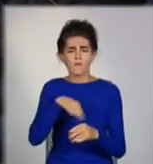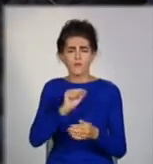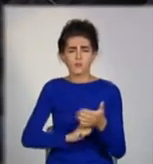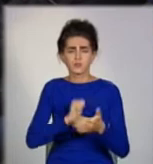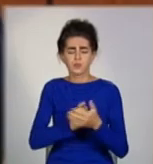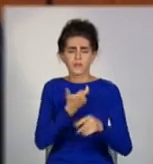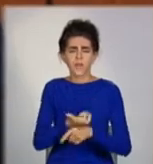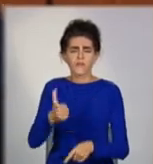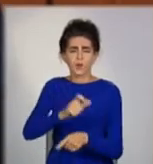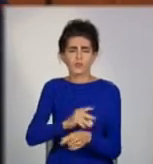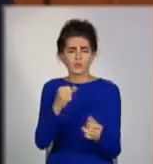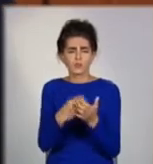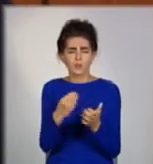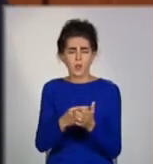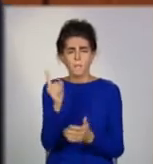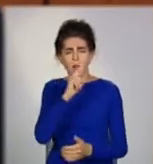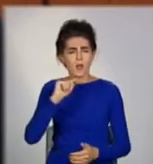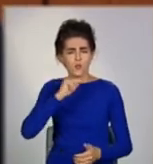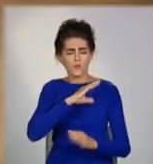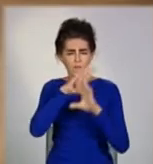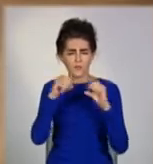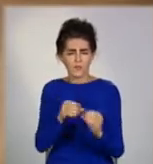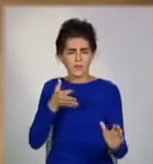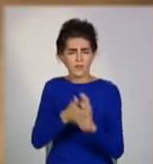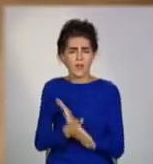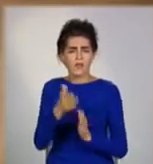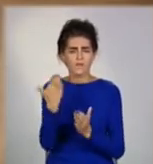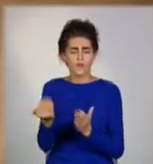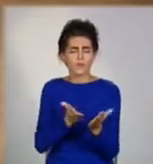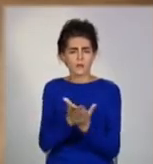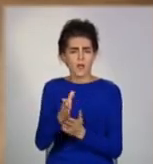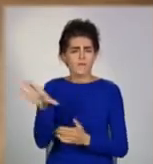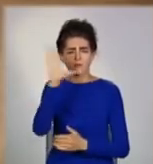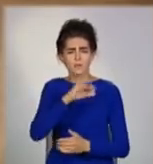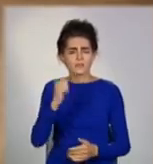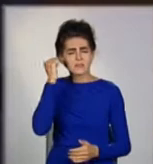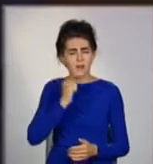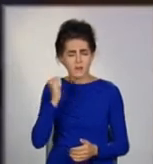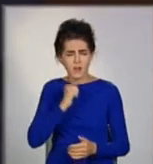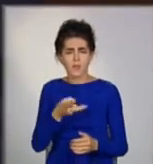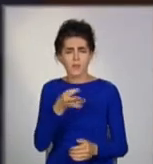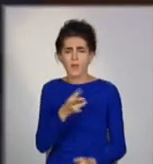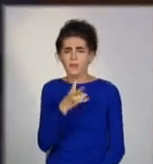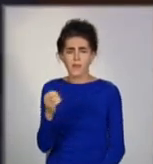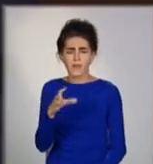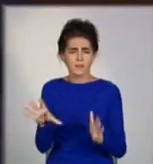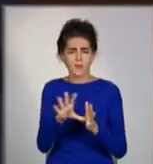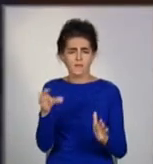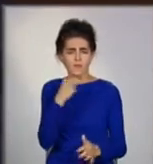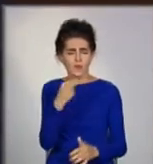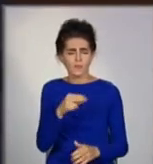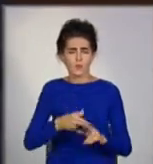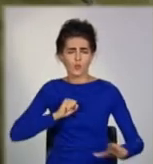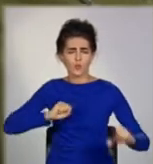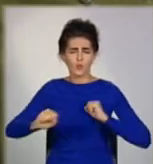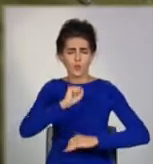на бюджет та замала економія ресурсів. Котельня стара, а заклад не енергоефективний. Керівниця опорної школи